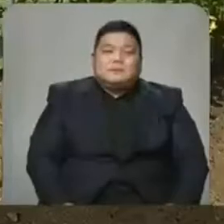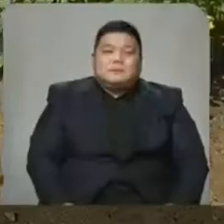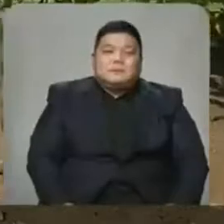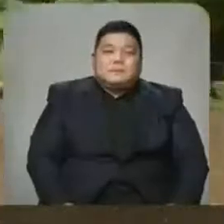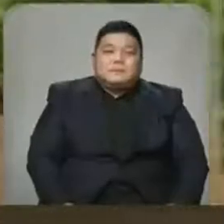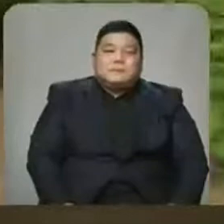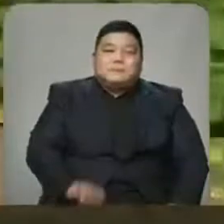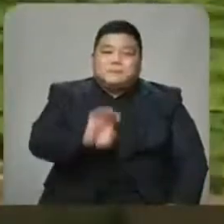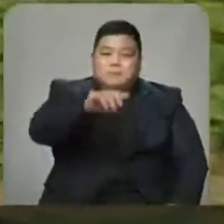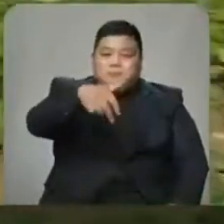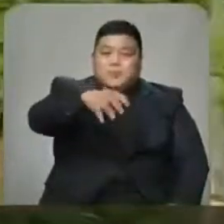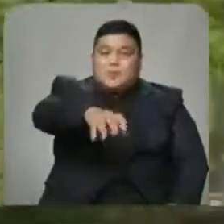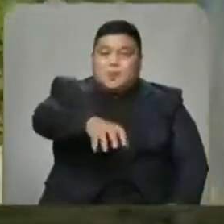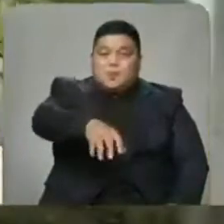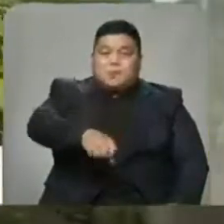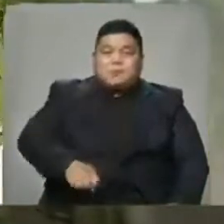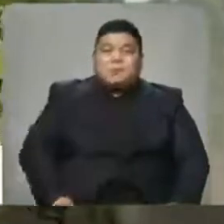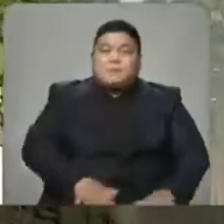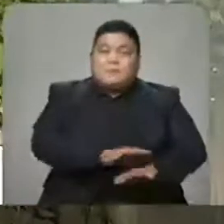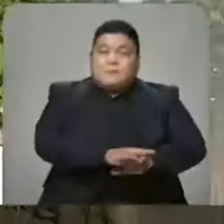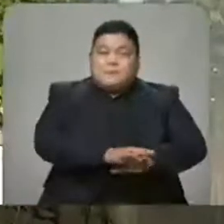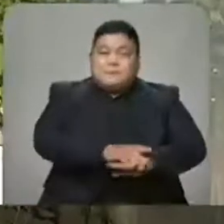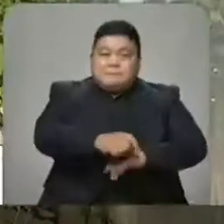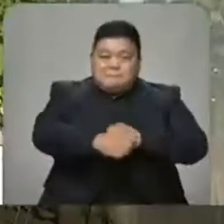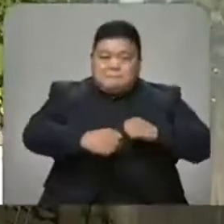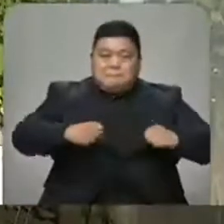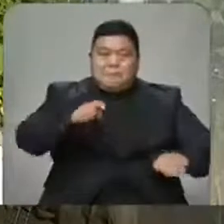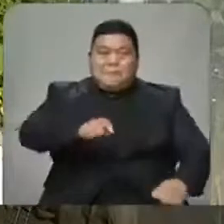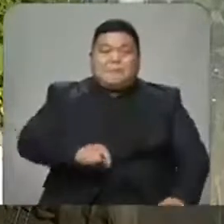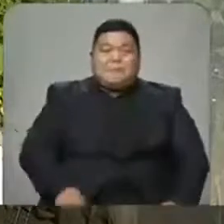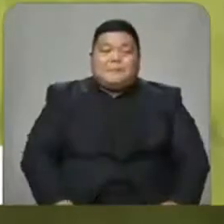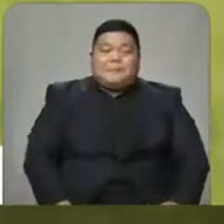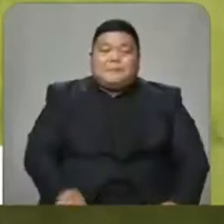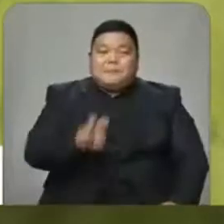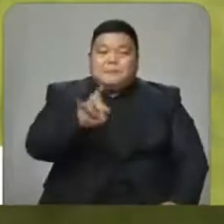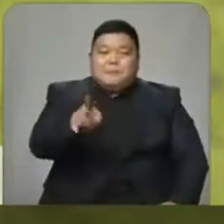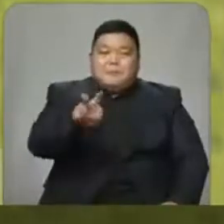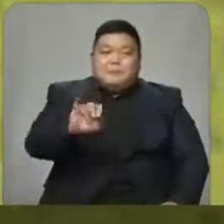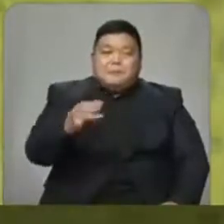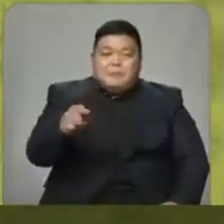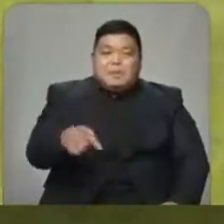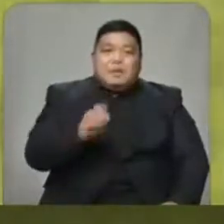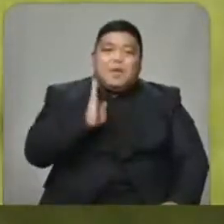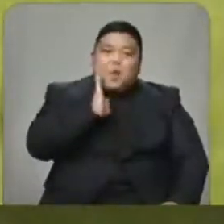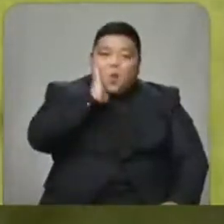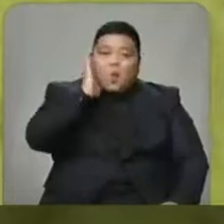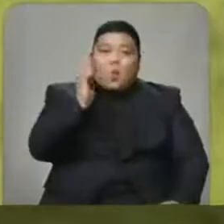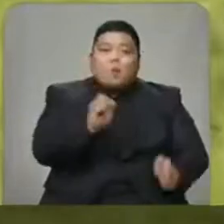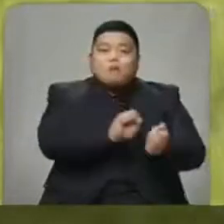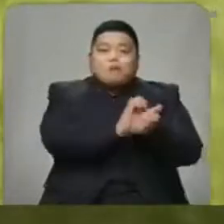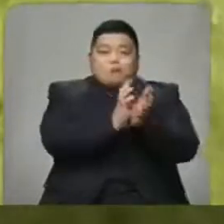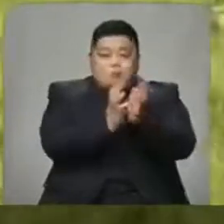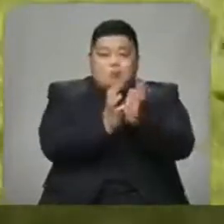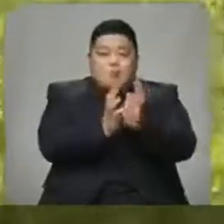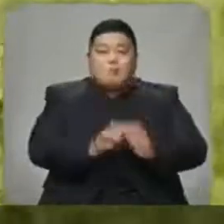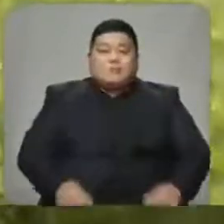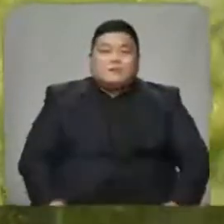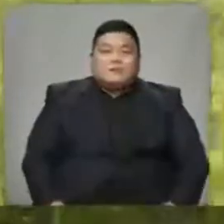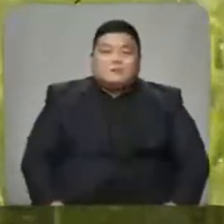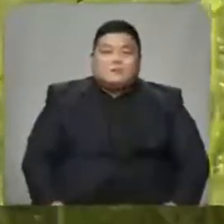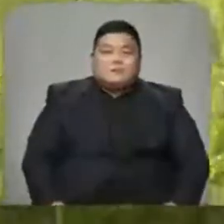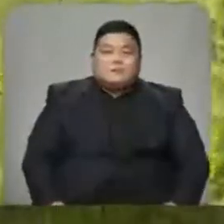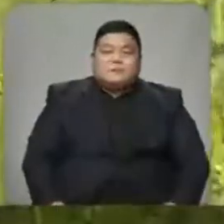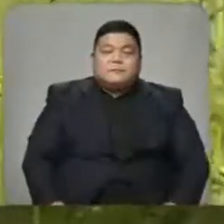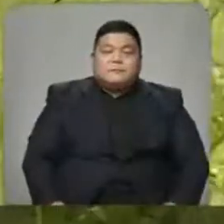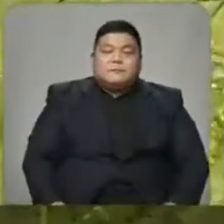평창 대관령 에 조성된 메밀 바칩니다 곧게 자란 메밀은 작은 녹색 꽃의 특징인데 국내 연구진이 처음 개발한